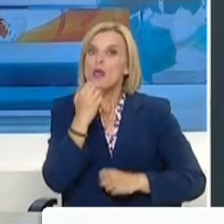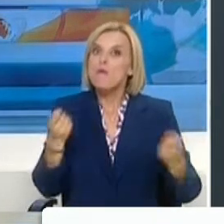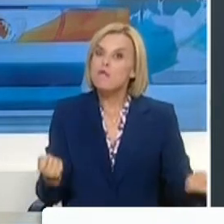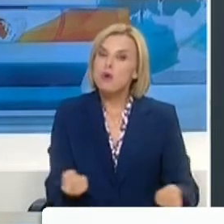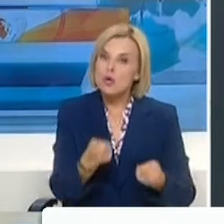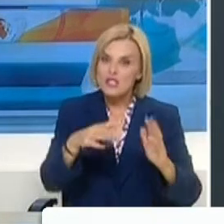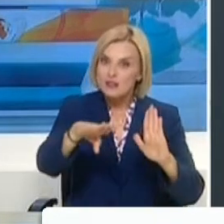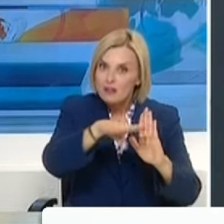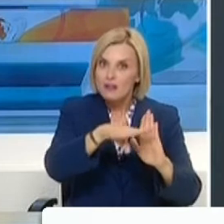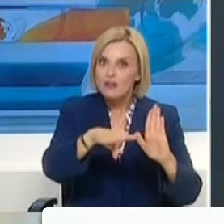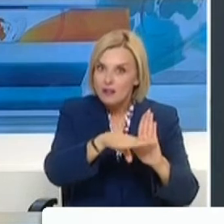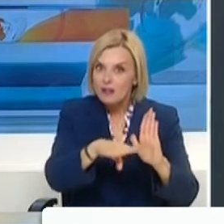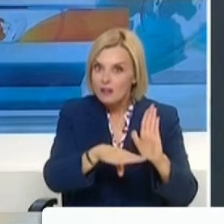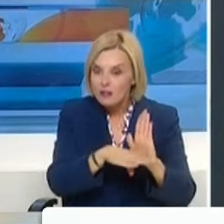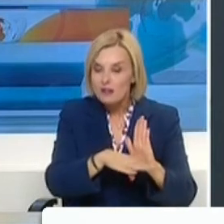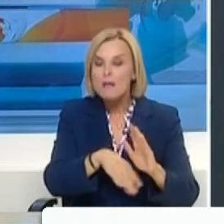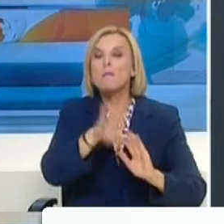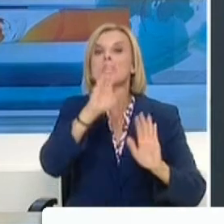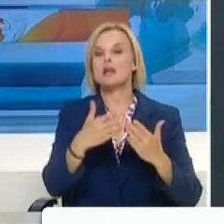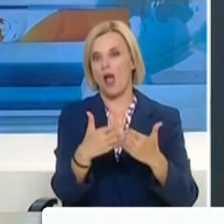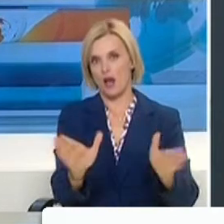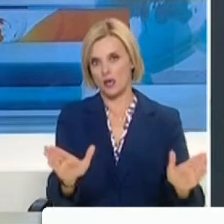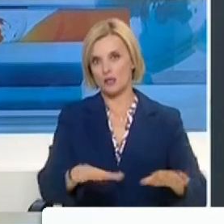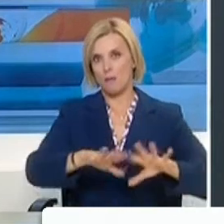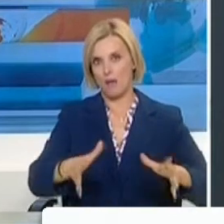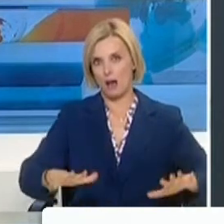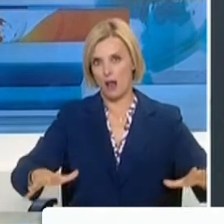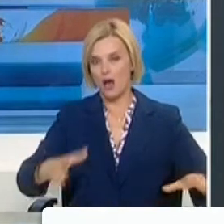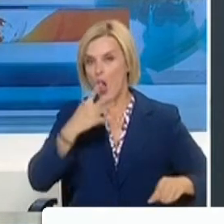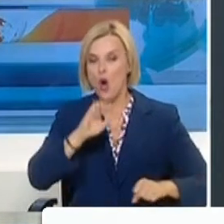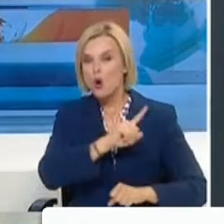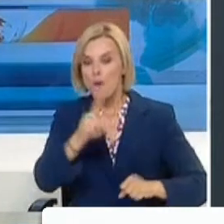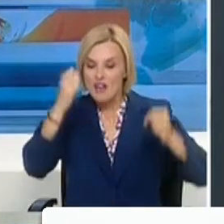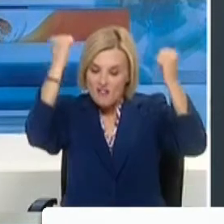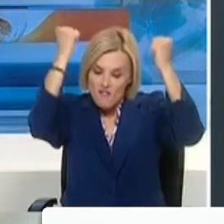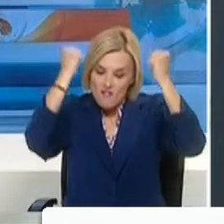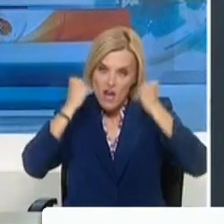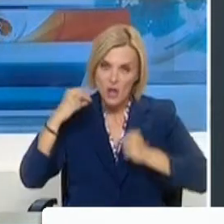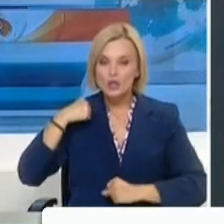ρισκάρουν. Καμία έκπτωση δεν θα γίνει εις βάρος της δημόσιας υγείας. Καμία έκπτωση εις